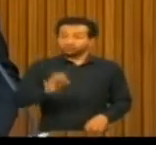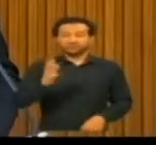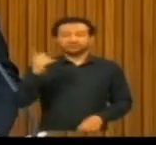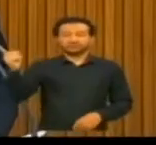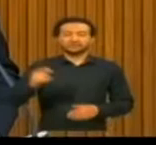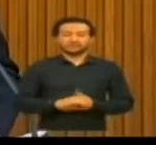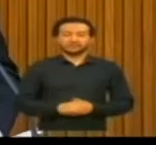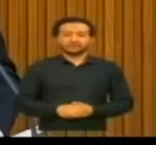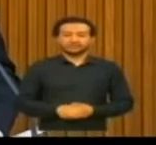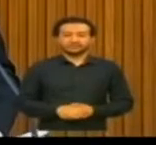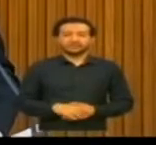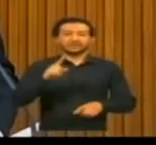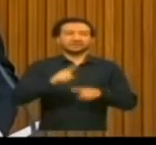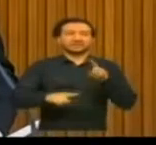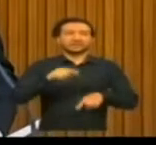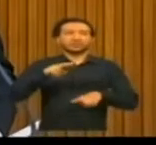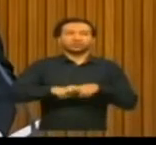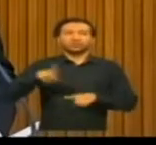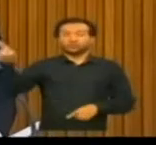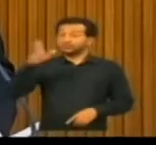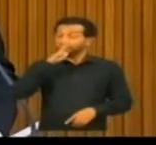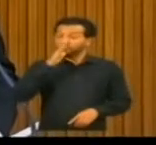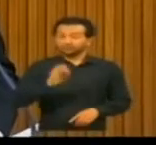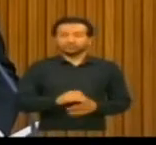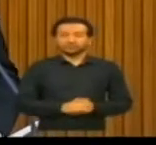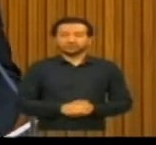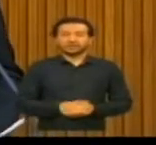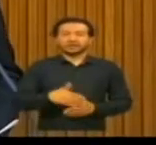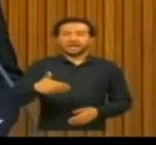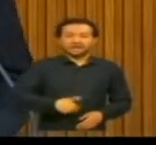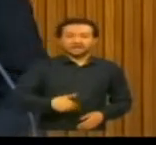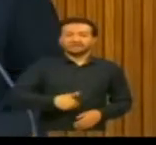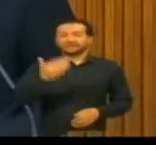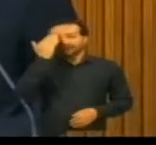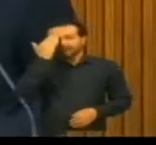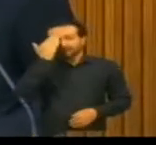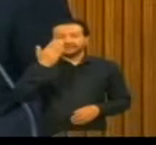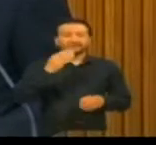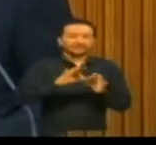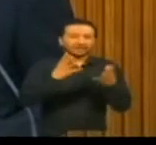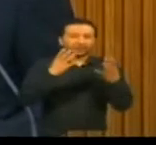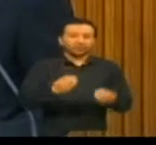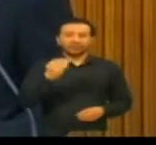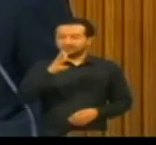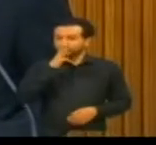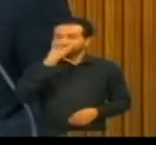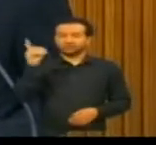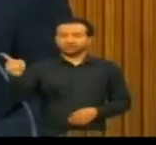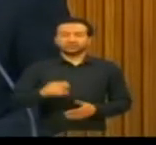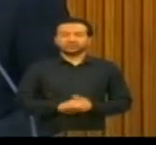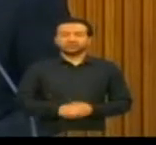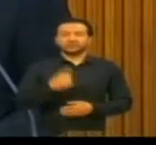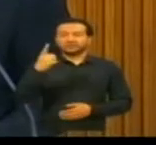mı? Sarayda oturanlar acaba biliyorlar mı? Açlığın, sefaletin ve yoksulluğun ne olduğunu acaba biliyorlar mı?